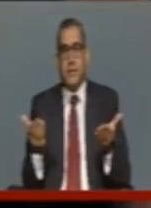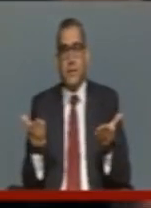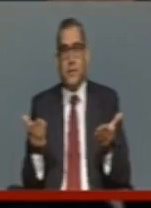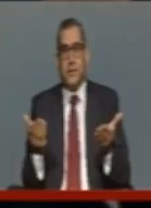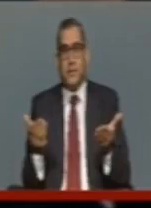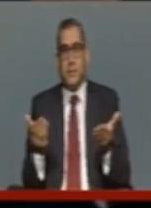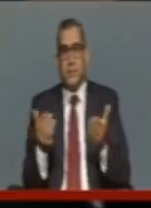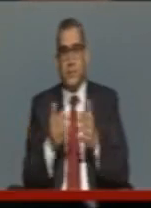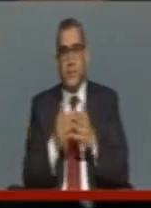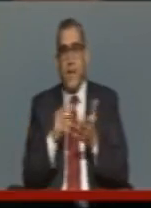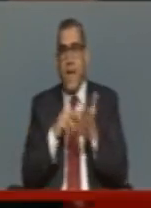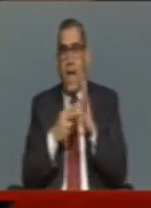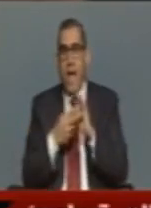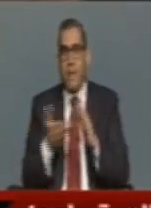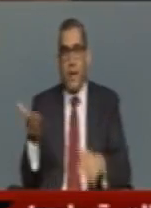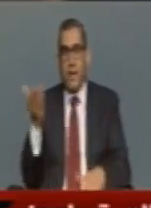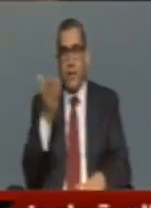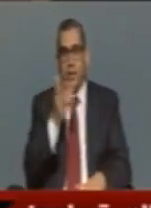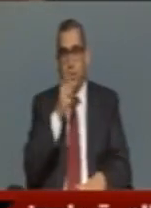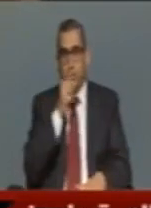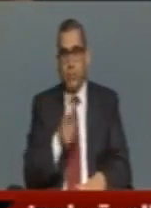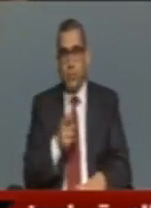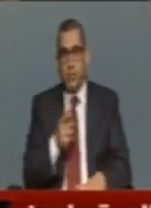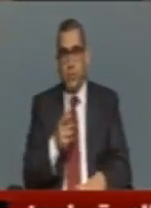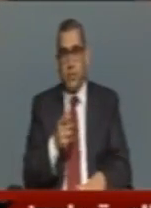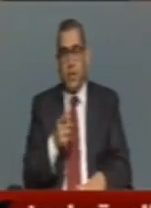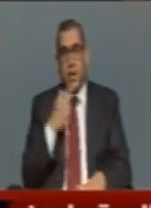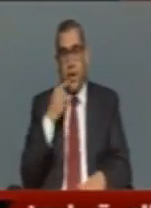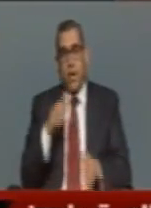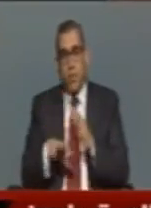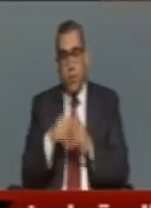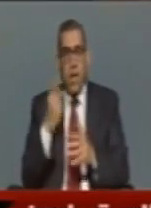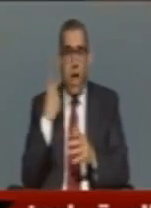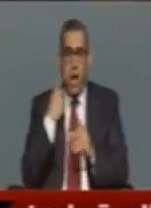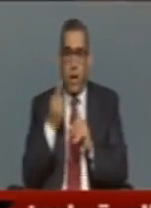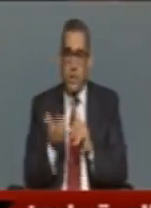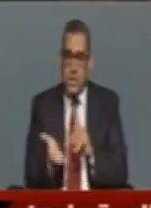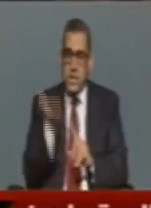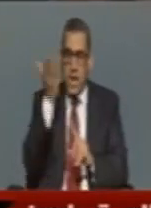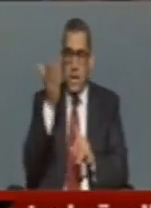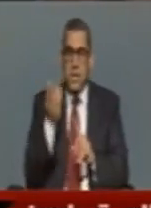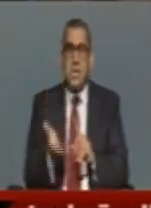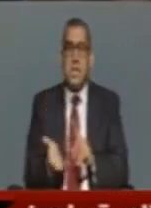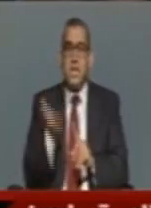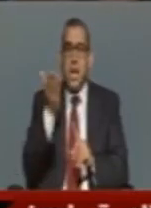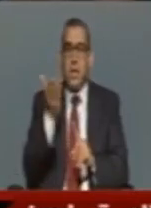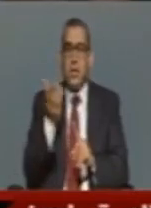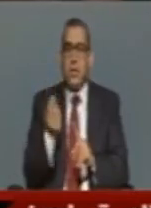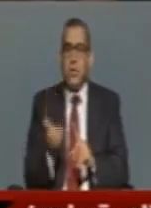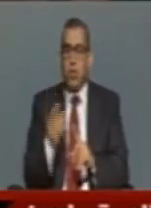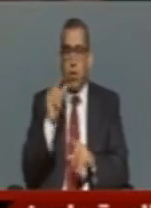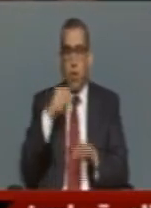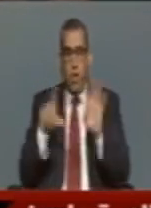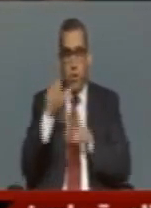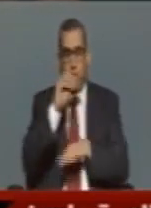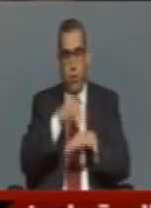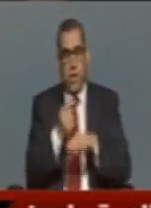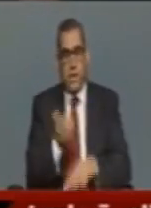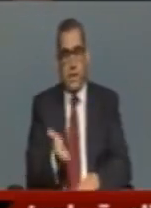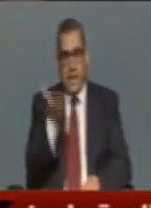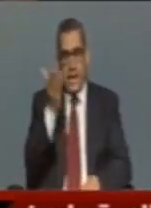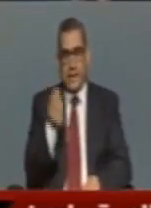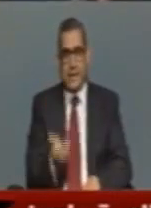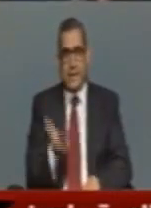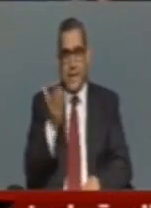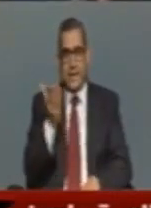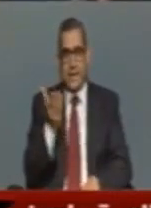ها افكار وهنزود الرقم. وهنزود الرقم يا دكتور مصطفى. ومبادرات. كده يعني. طيب.